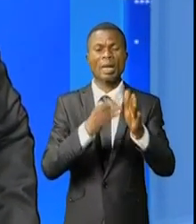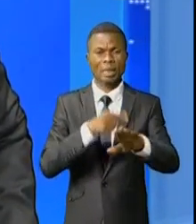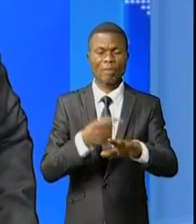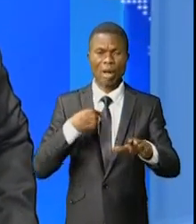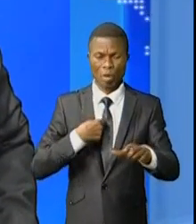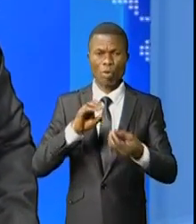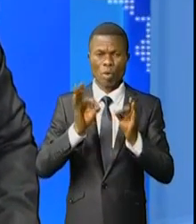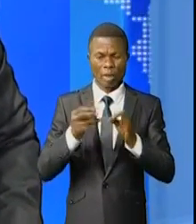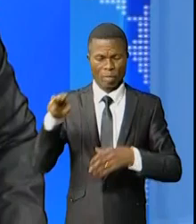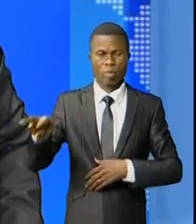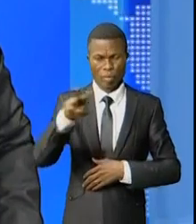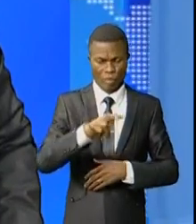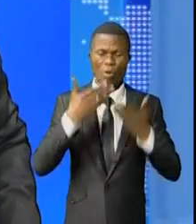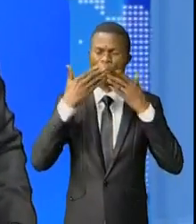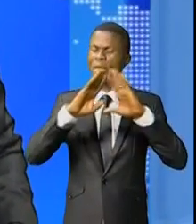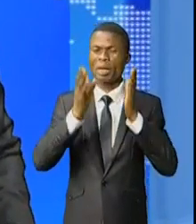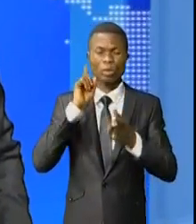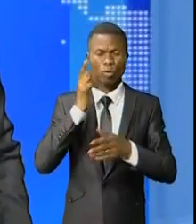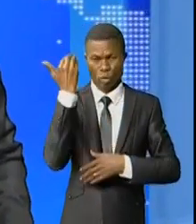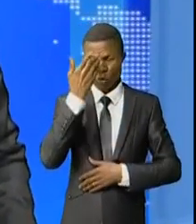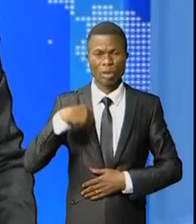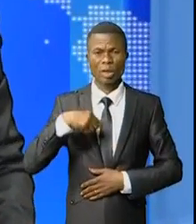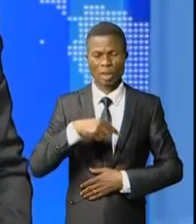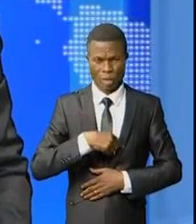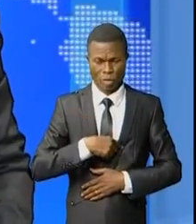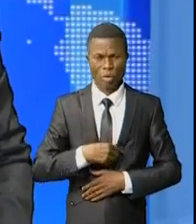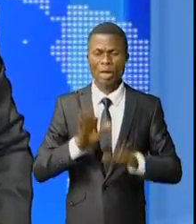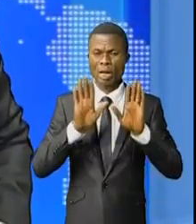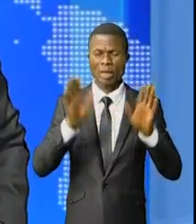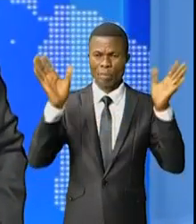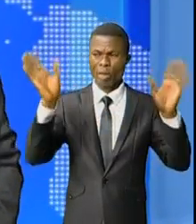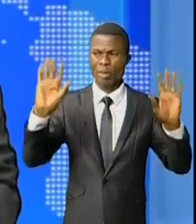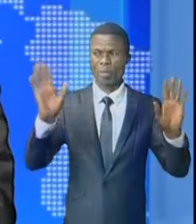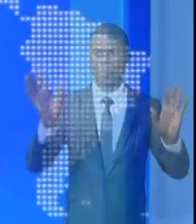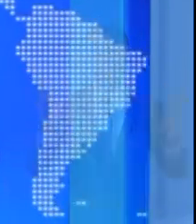Monique Mavungu. Merci de l'avoir suivi. À très vite. Au revoir.